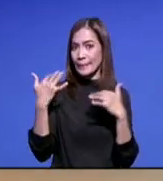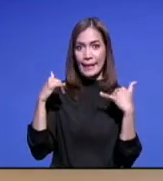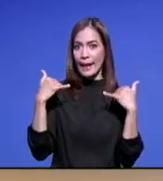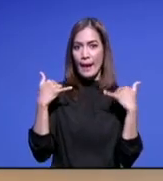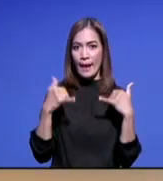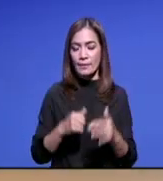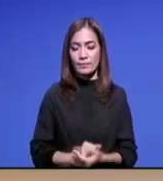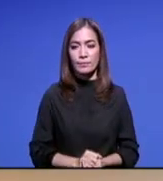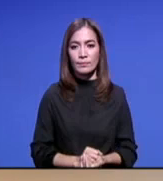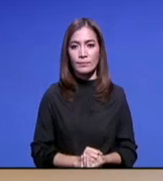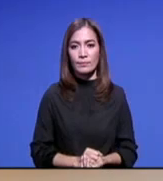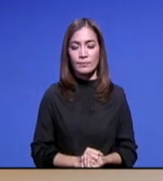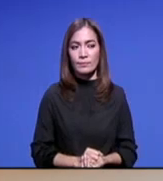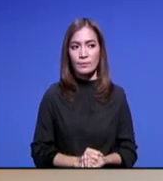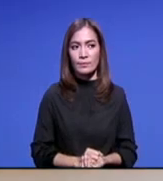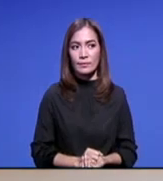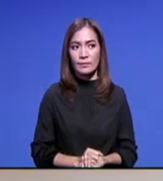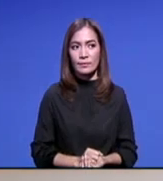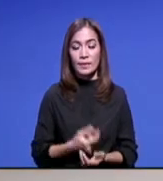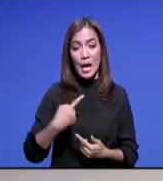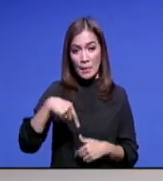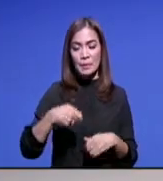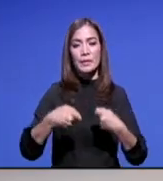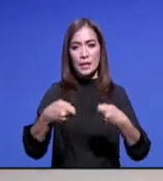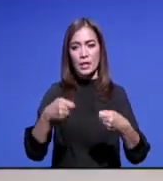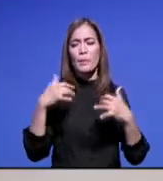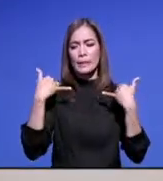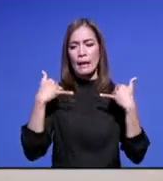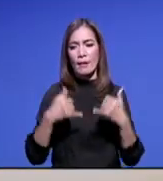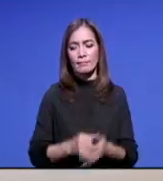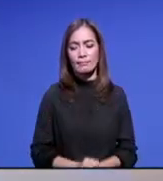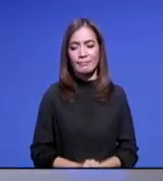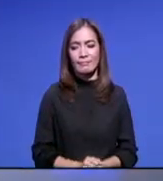Menyerahkan dan berserah terimakan Bang Ferdinand Hutahian.